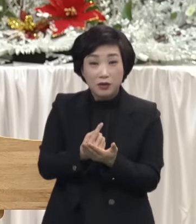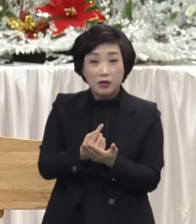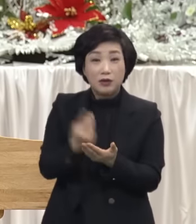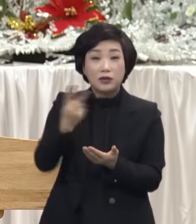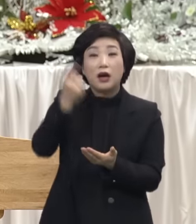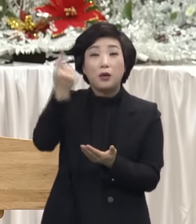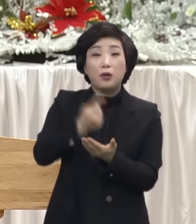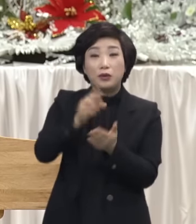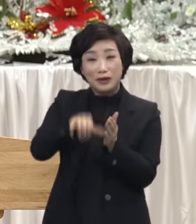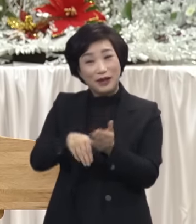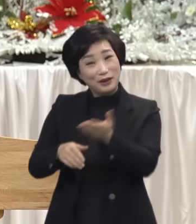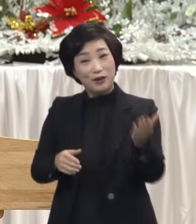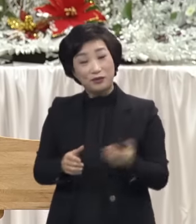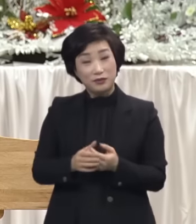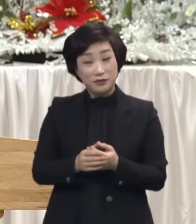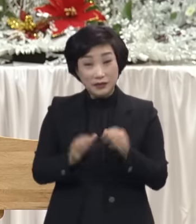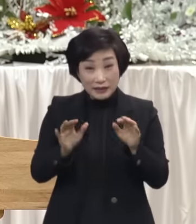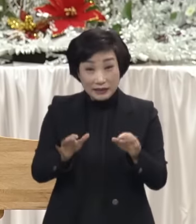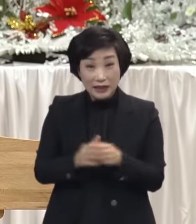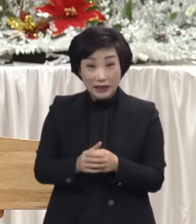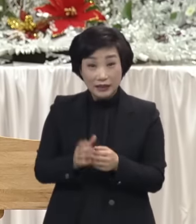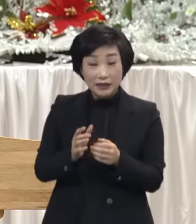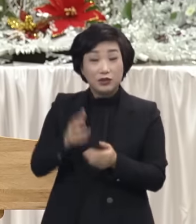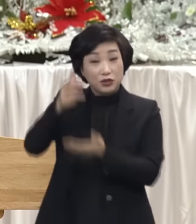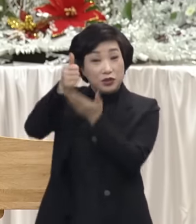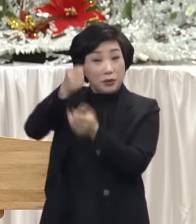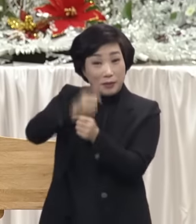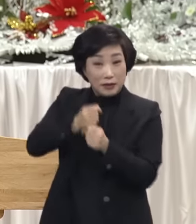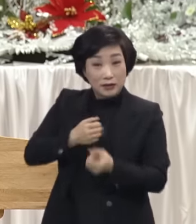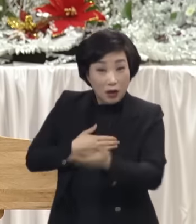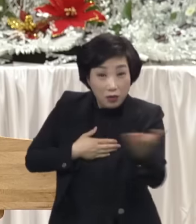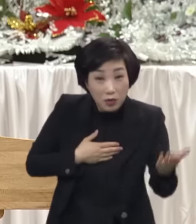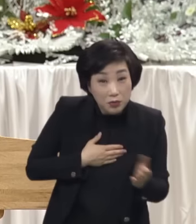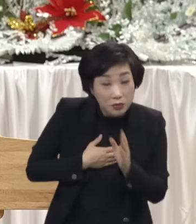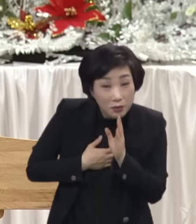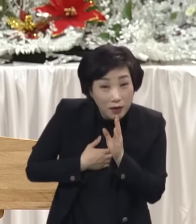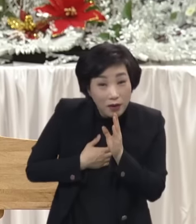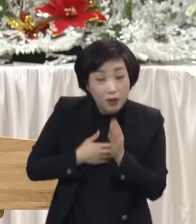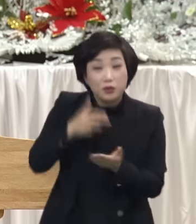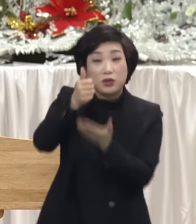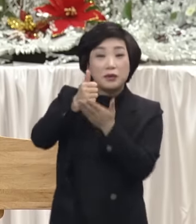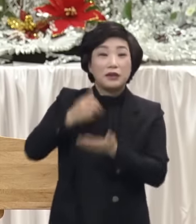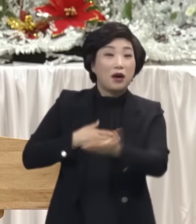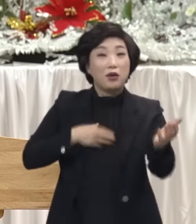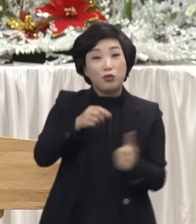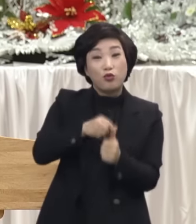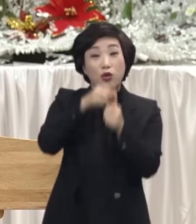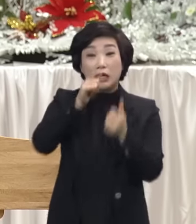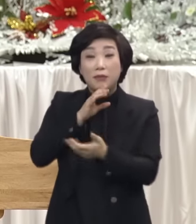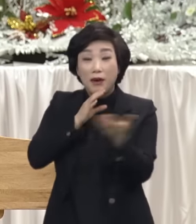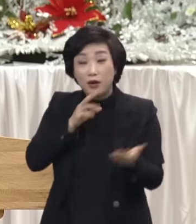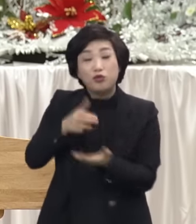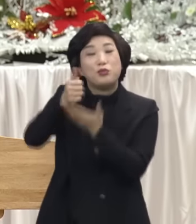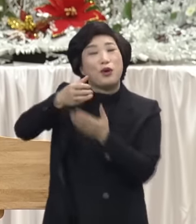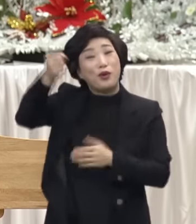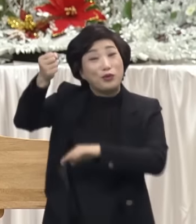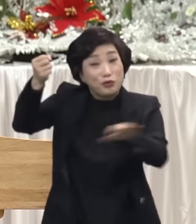재림하시는 날 자기가 지었기에 자기가 살렸기에 자기